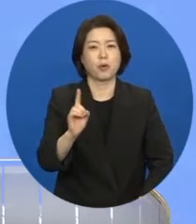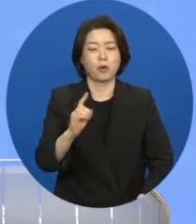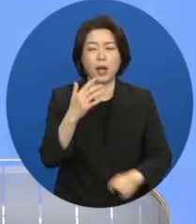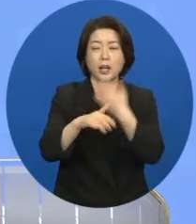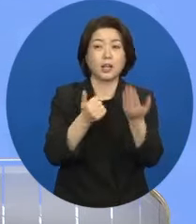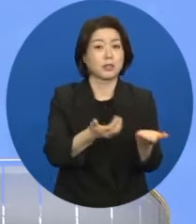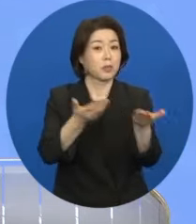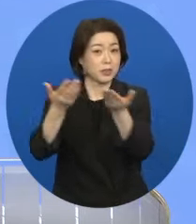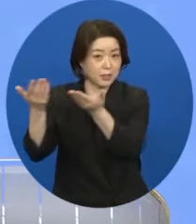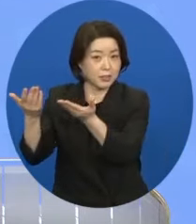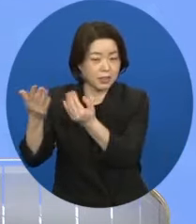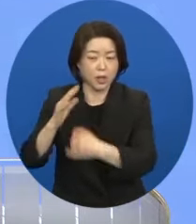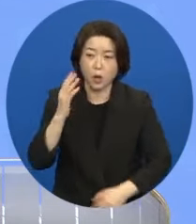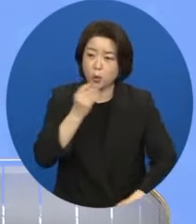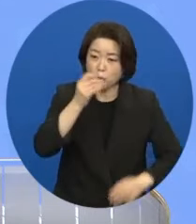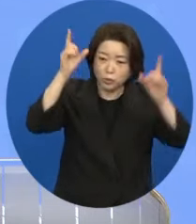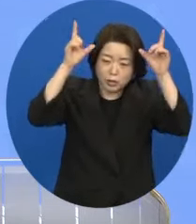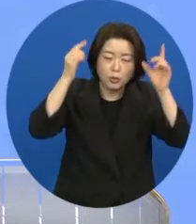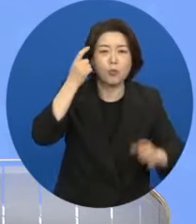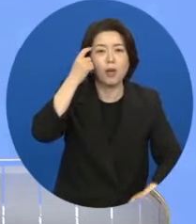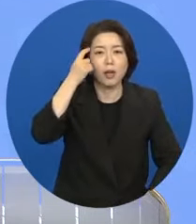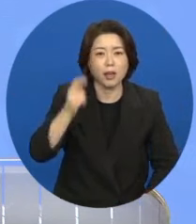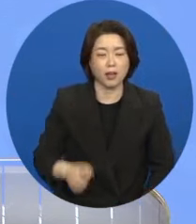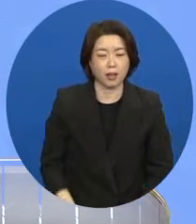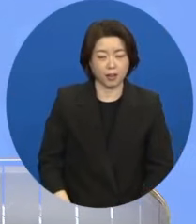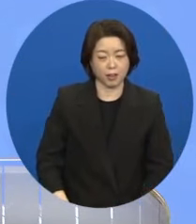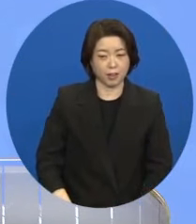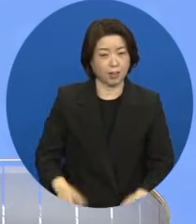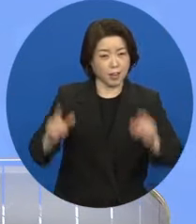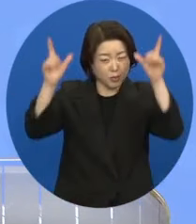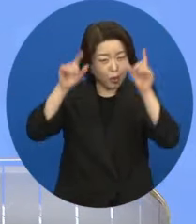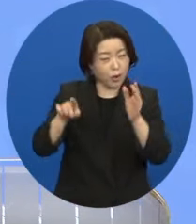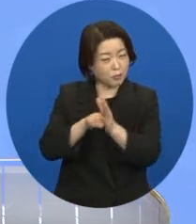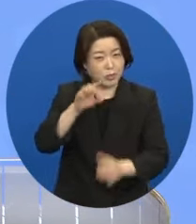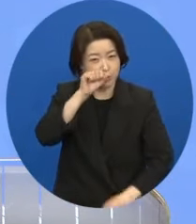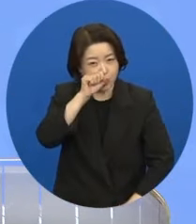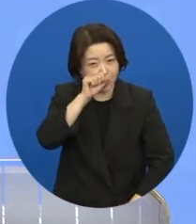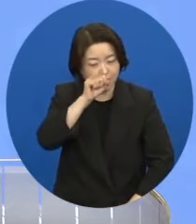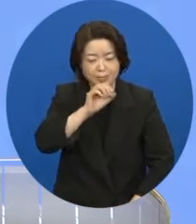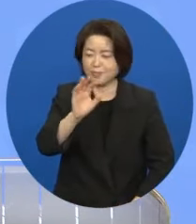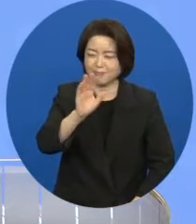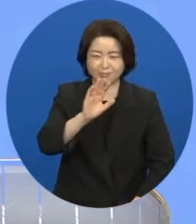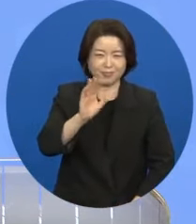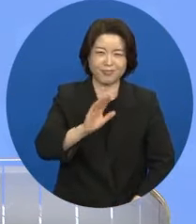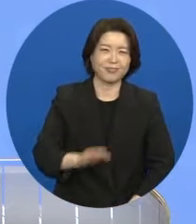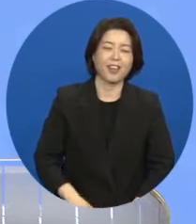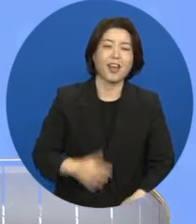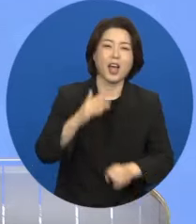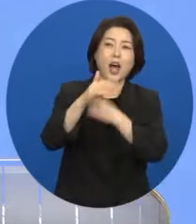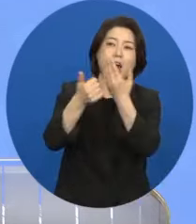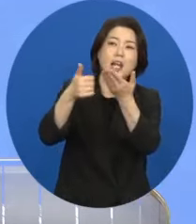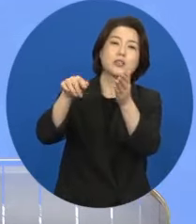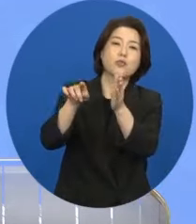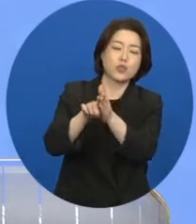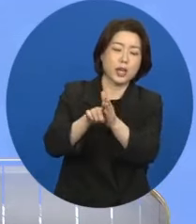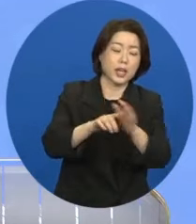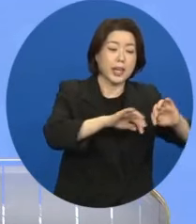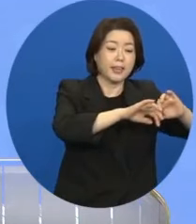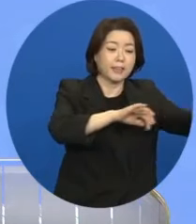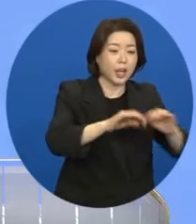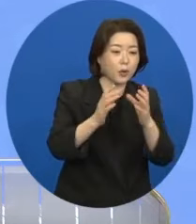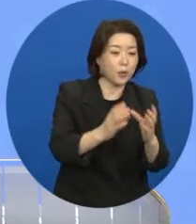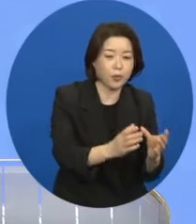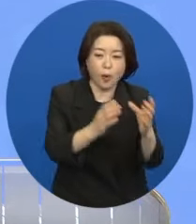쳐집니다 왜 거룩한일까요 소가 믿음이 좋아서 거룩한 소 일까요 그렇지 않습니다 하나님을 위하여서 따로